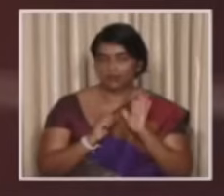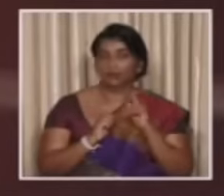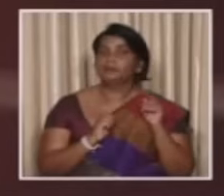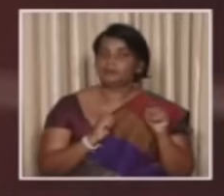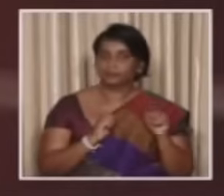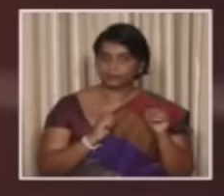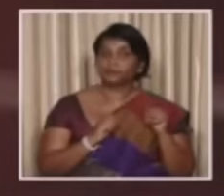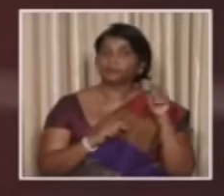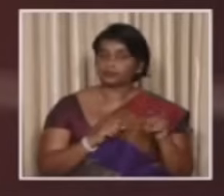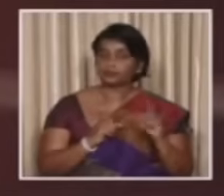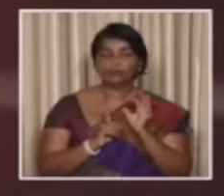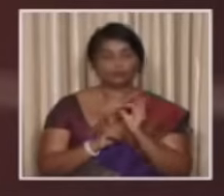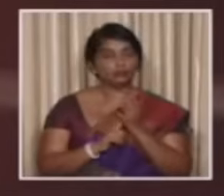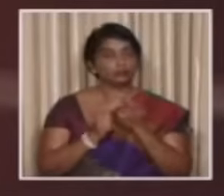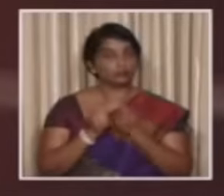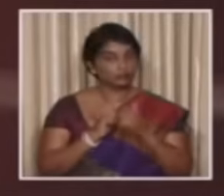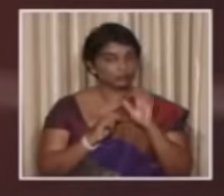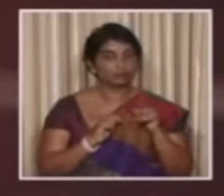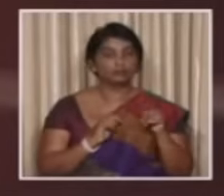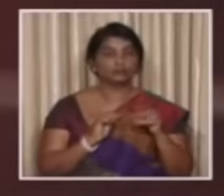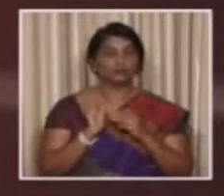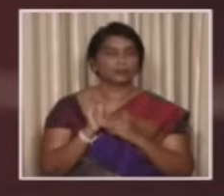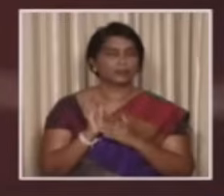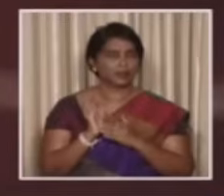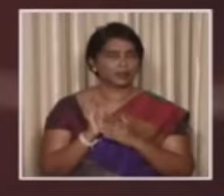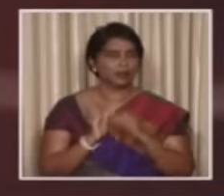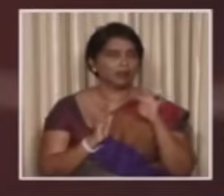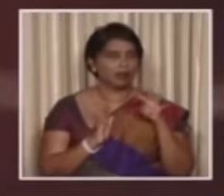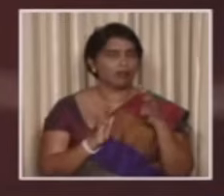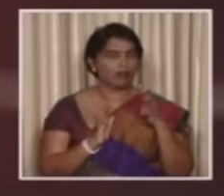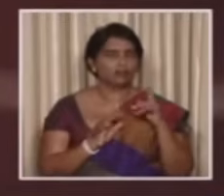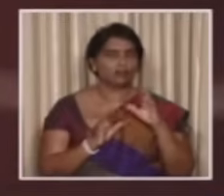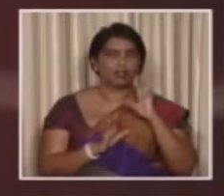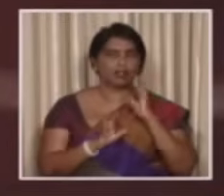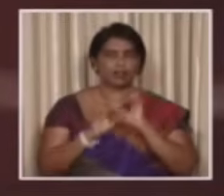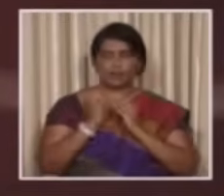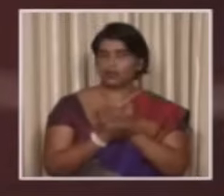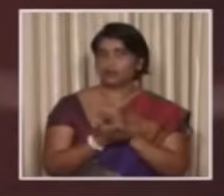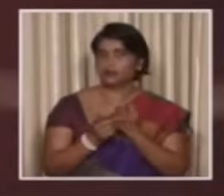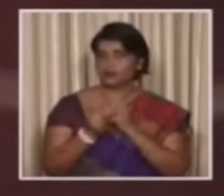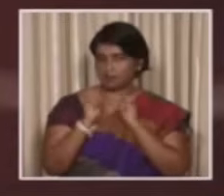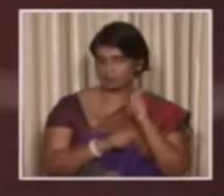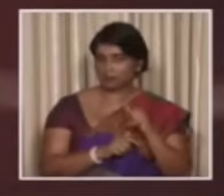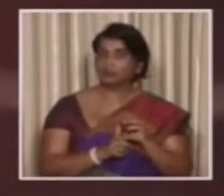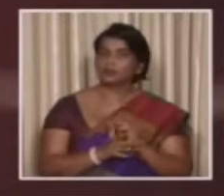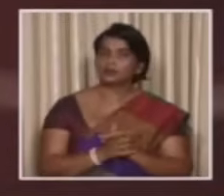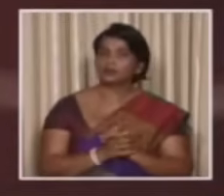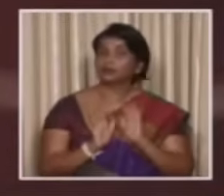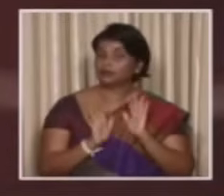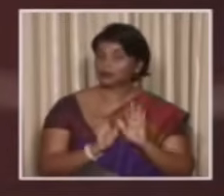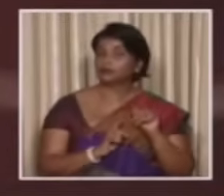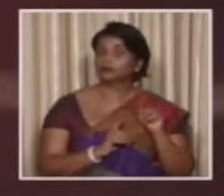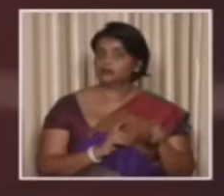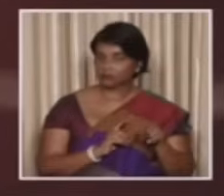කරන්නේ. ඒක පෞද්ගලීකරණය කරා මිලියන 400 ගාණක් 90% කොටස් වලට ගෙවලා. හැබැයි